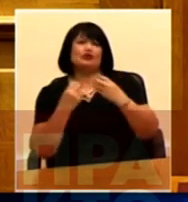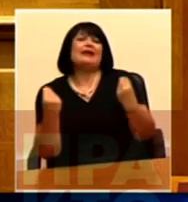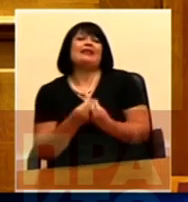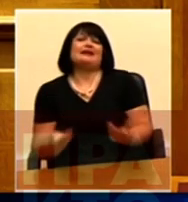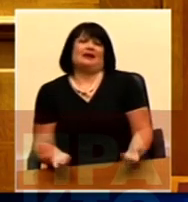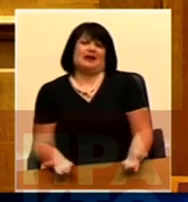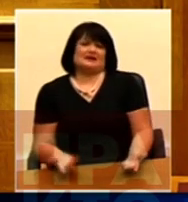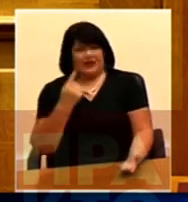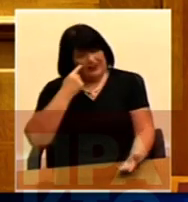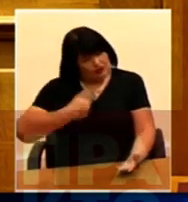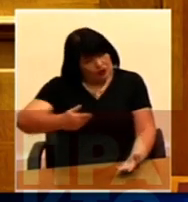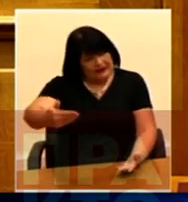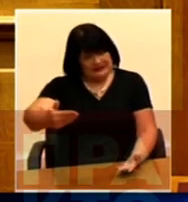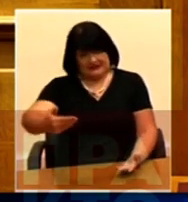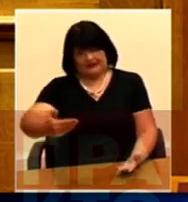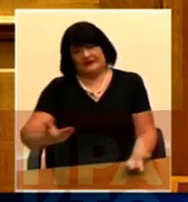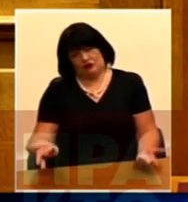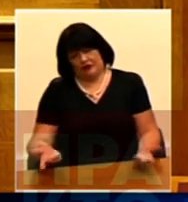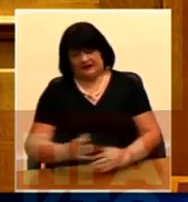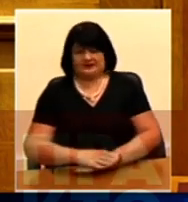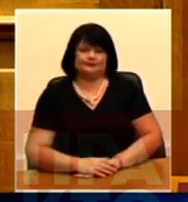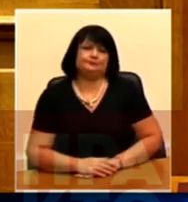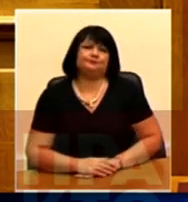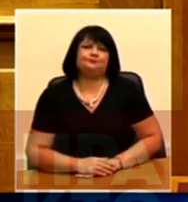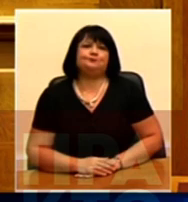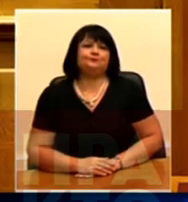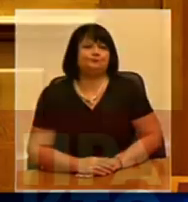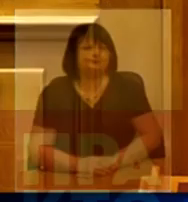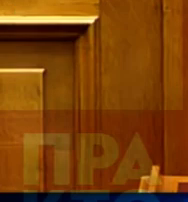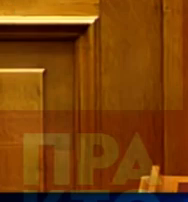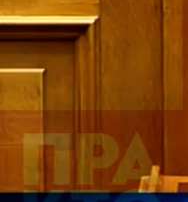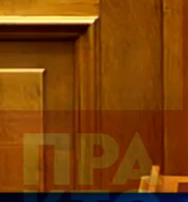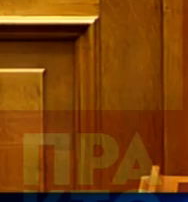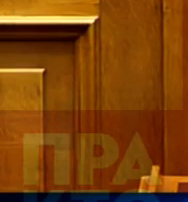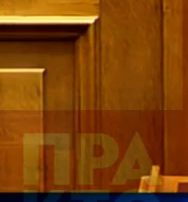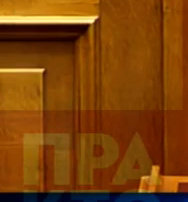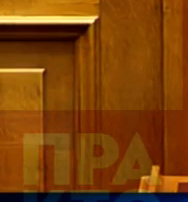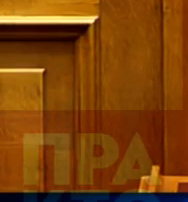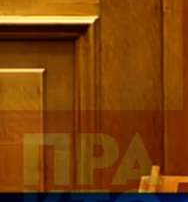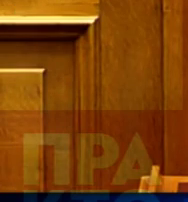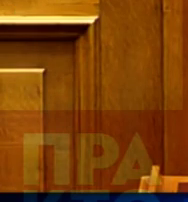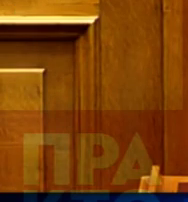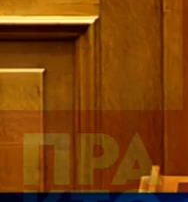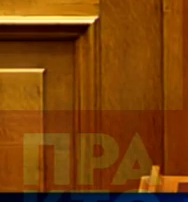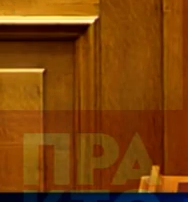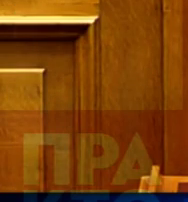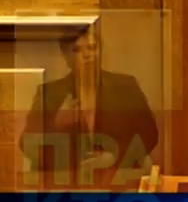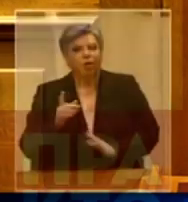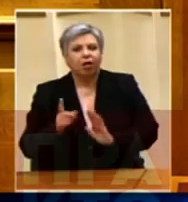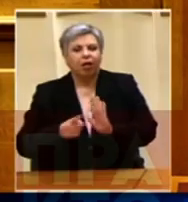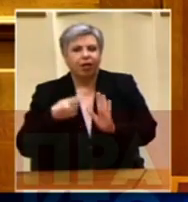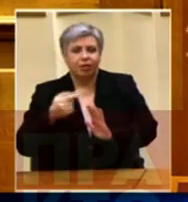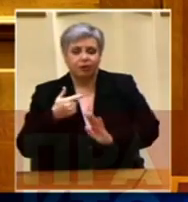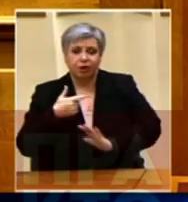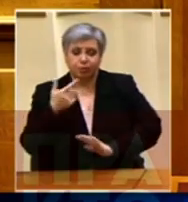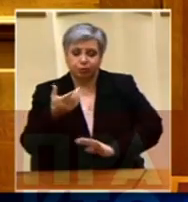αυτό. Κοιτάξτε, κάθε φορά που επιβάλλεται το νεοφιλελεύθερο δόγμα αυτού του